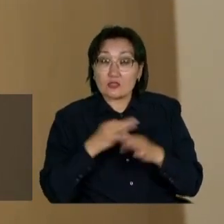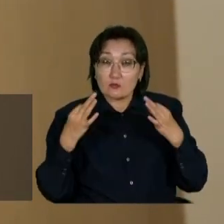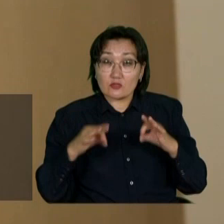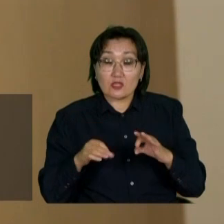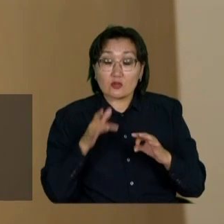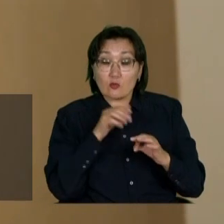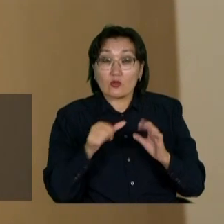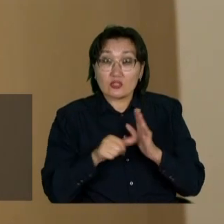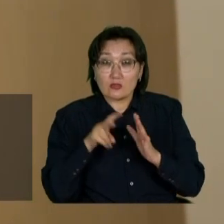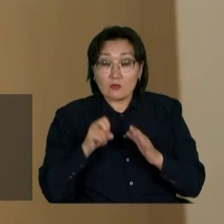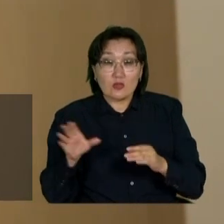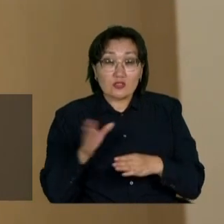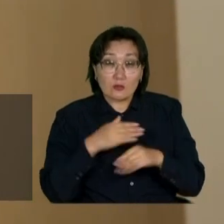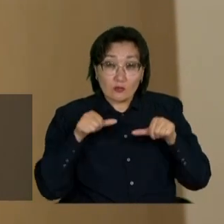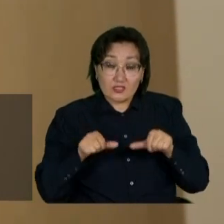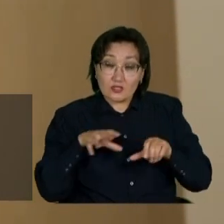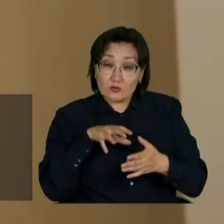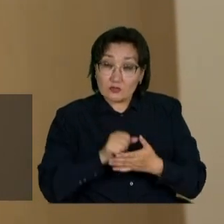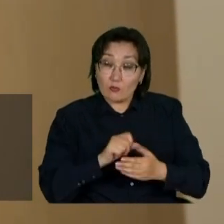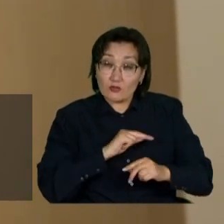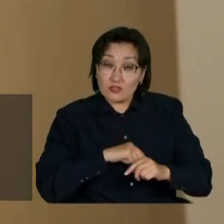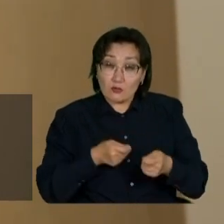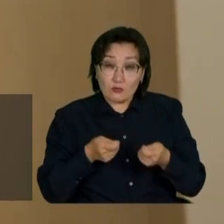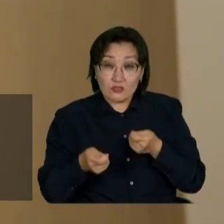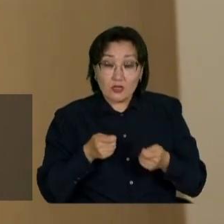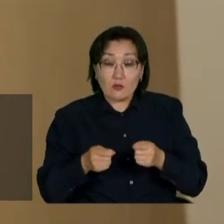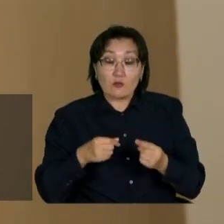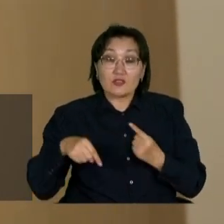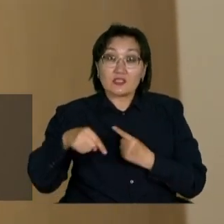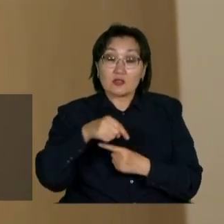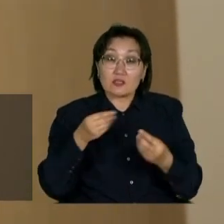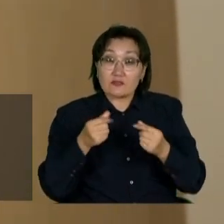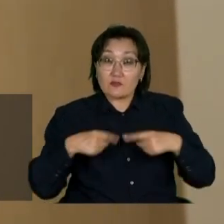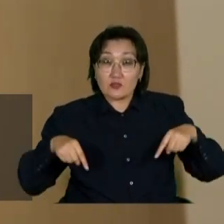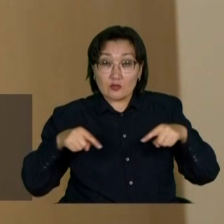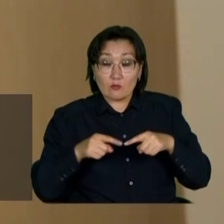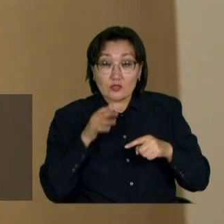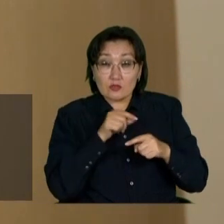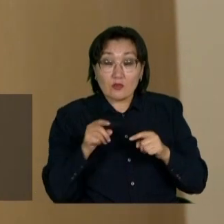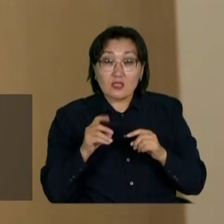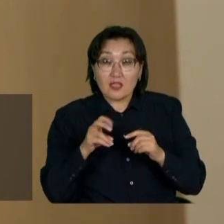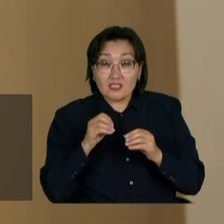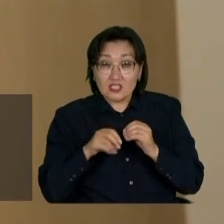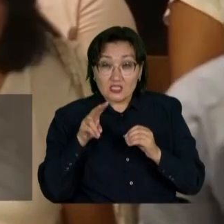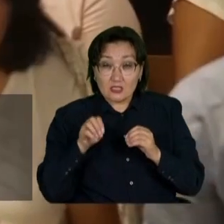на 6 лет с лишением права занимать руководящие должности в коммерческих и финансовых организациях сроком на 10